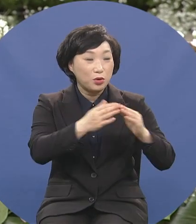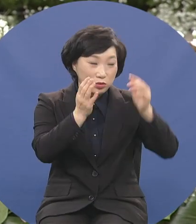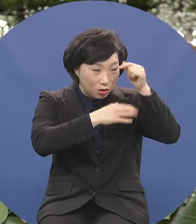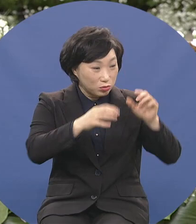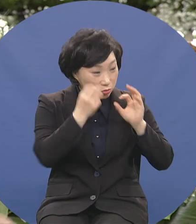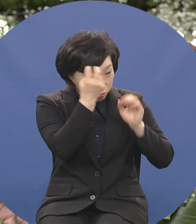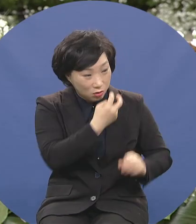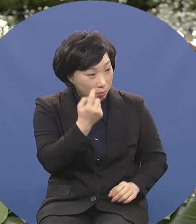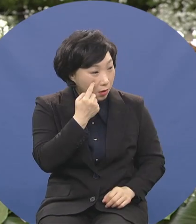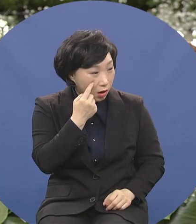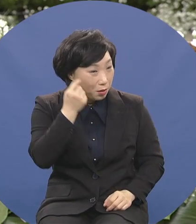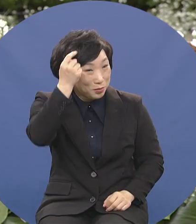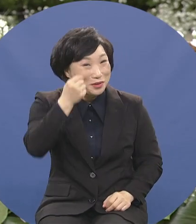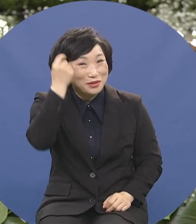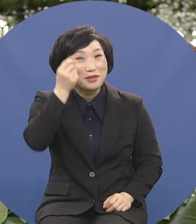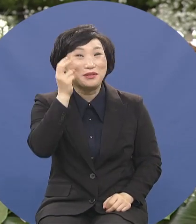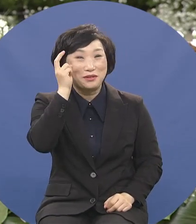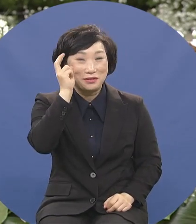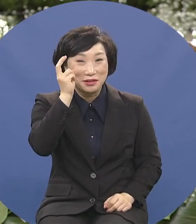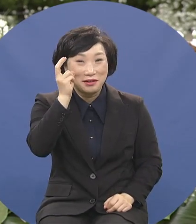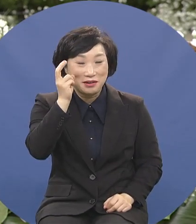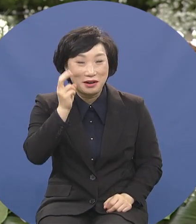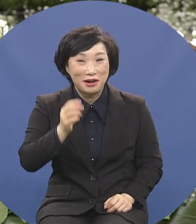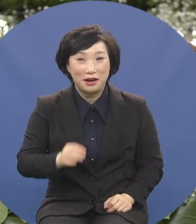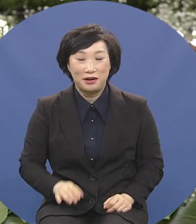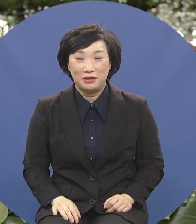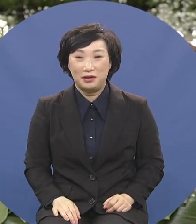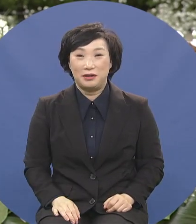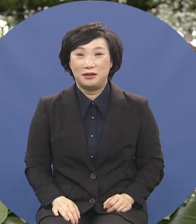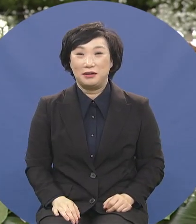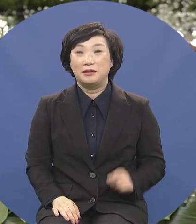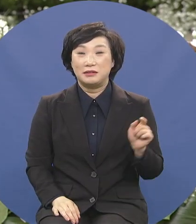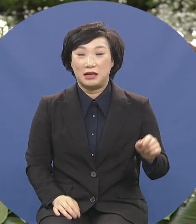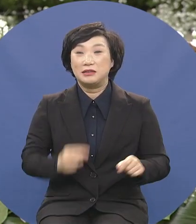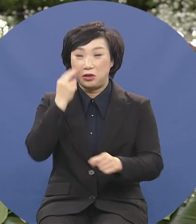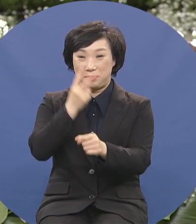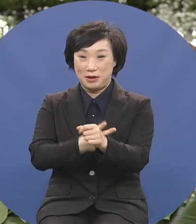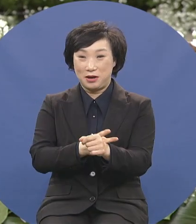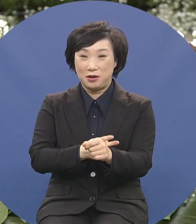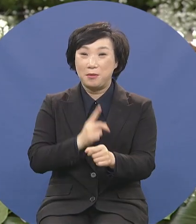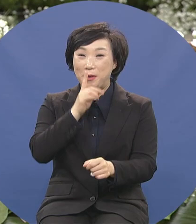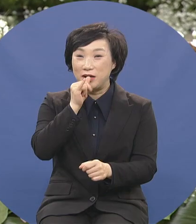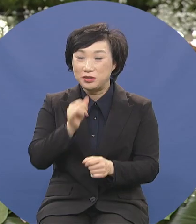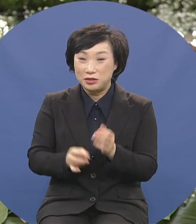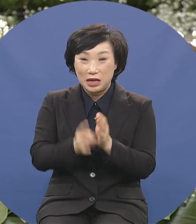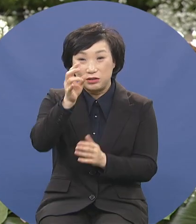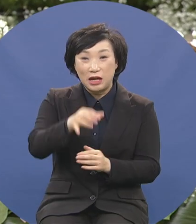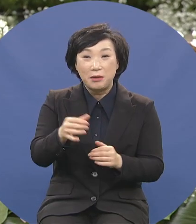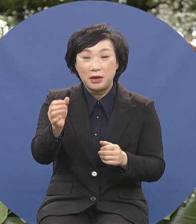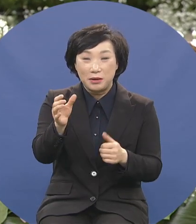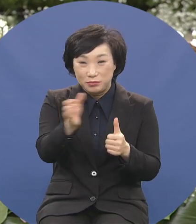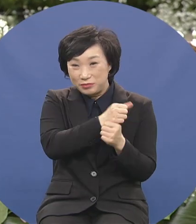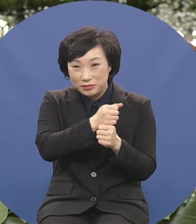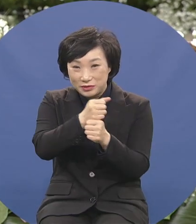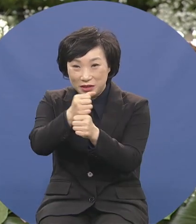않느냐. 그래서 사도 바울이 예루살렘에